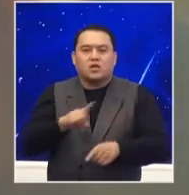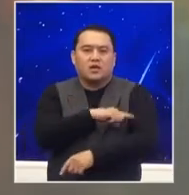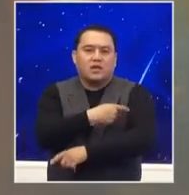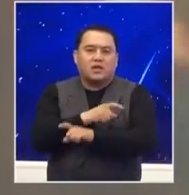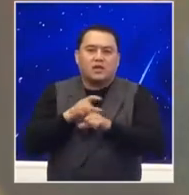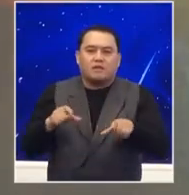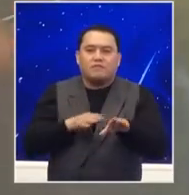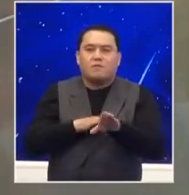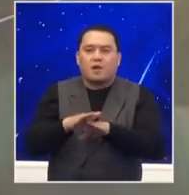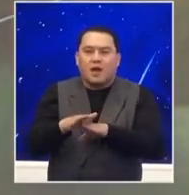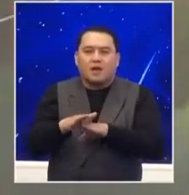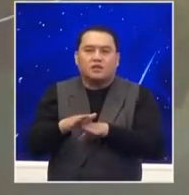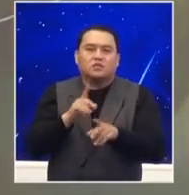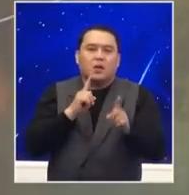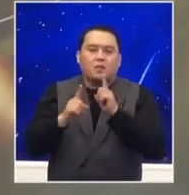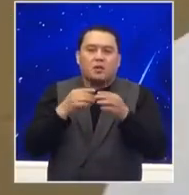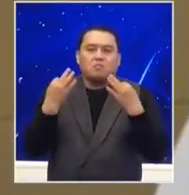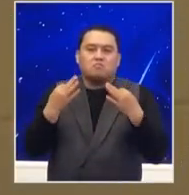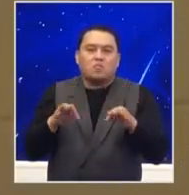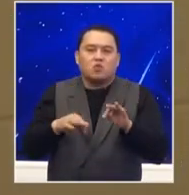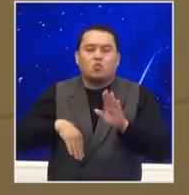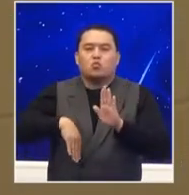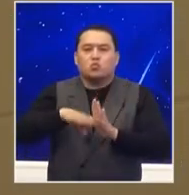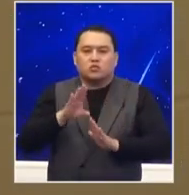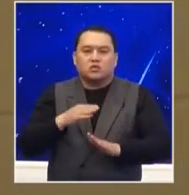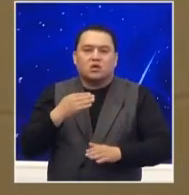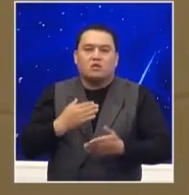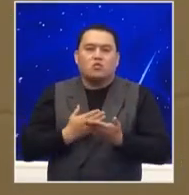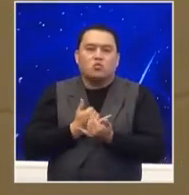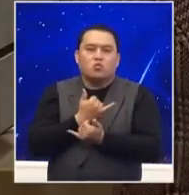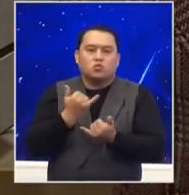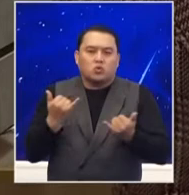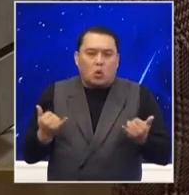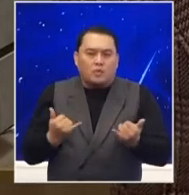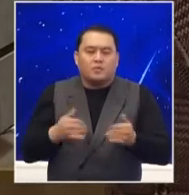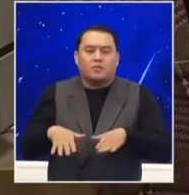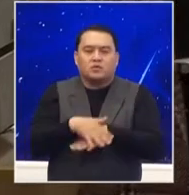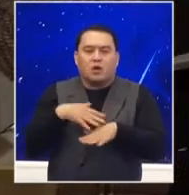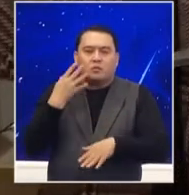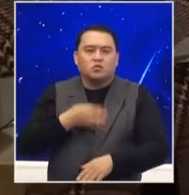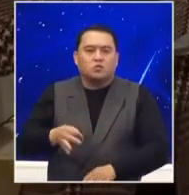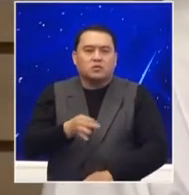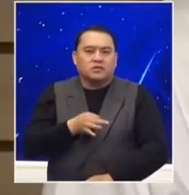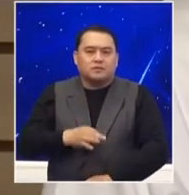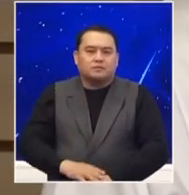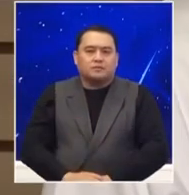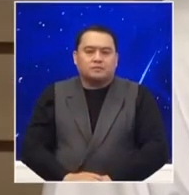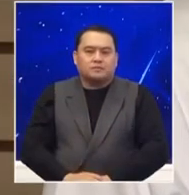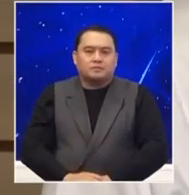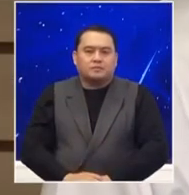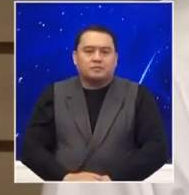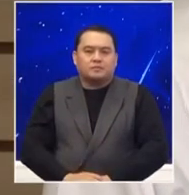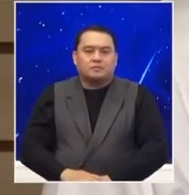А проводимый практический семинар позволит нарастить объем и качество оказываемой медпомощи жителям Алматинской области. Сейчас